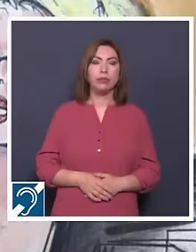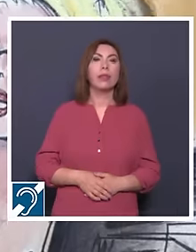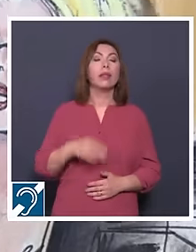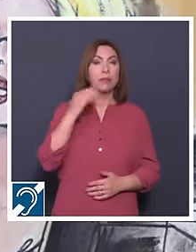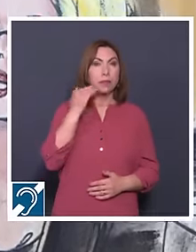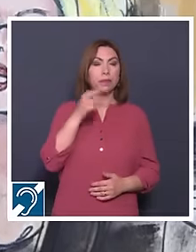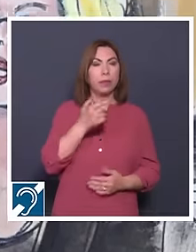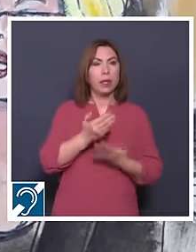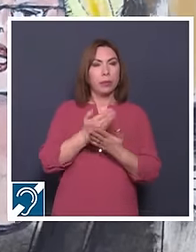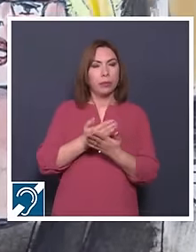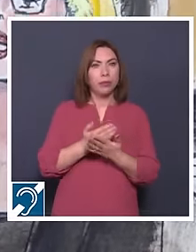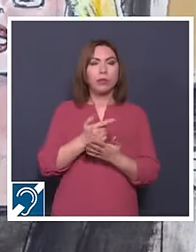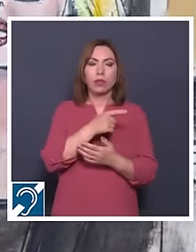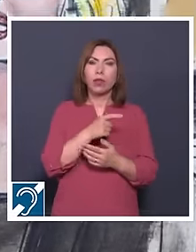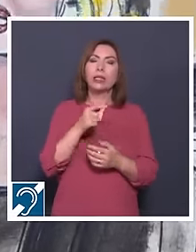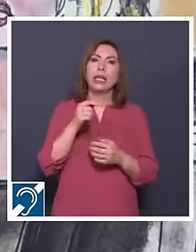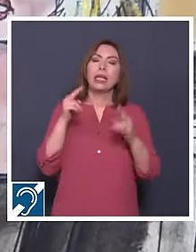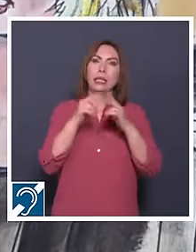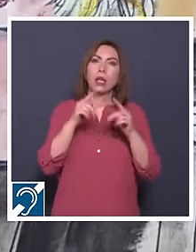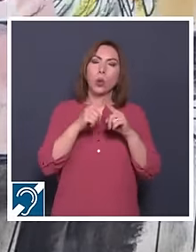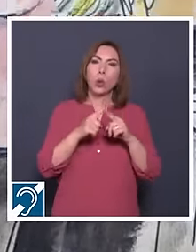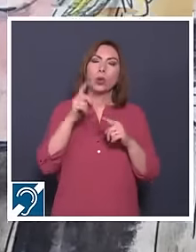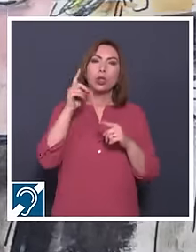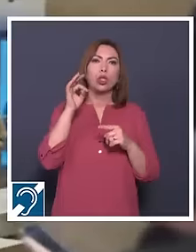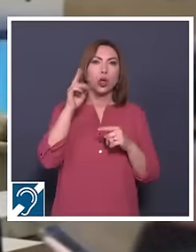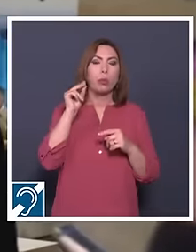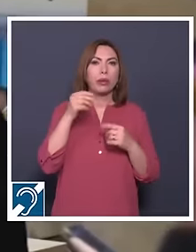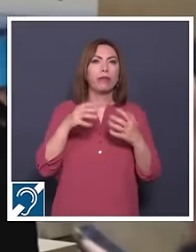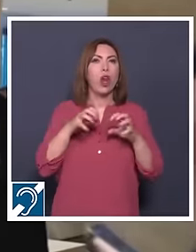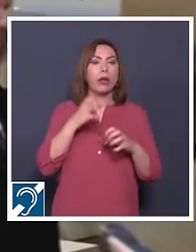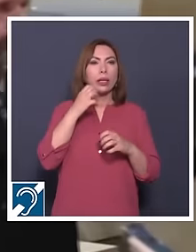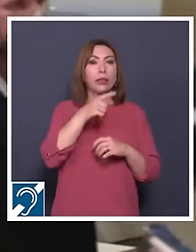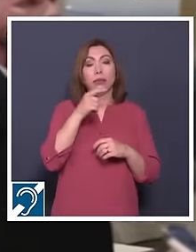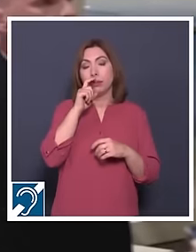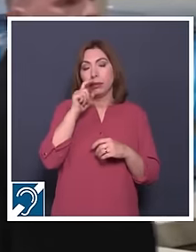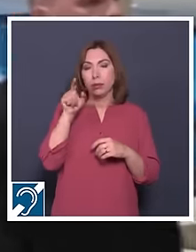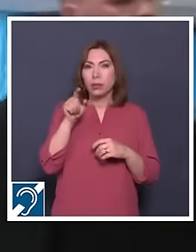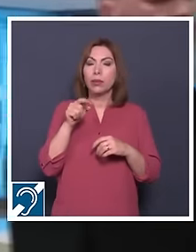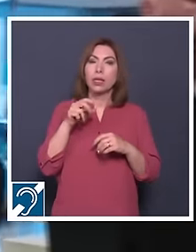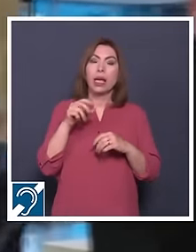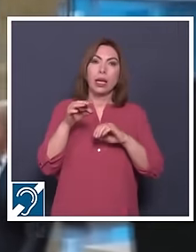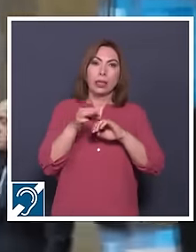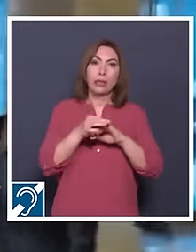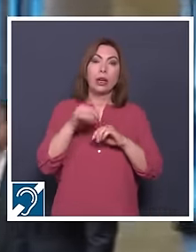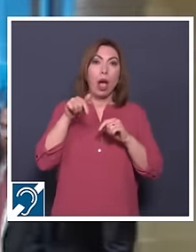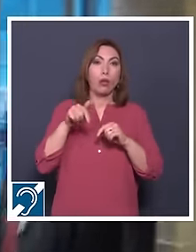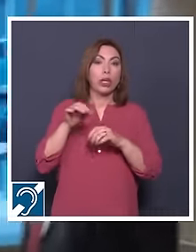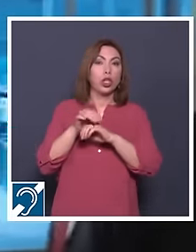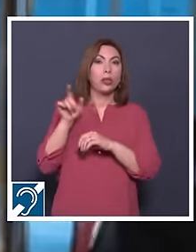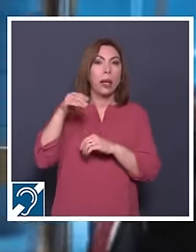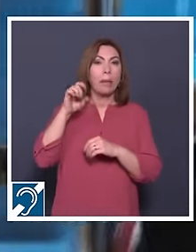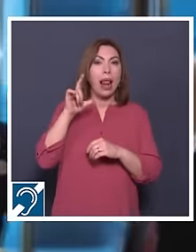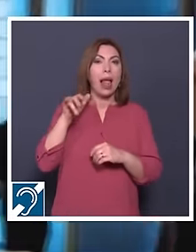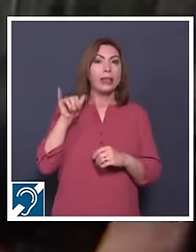Stormy Daniels a povestit că întâlnirea cu Donald Trump a avut loc în timp ce el era căsătorit cu actuala soție, Melanie. Fostul